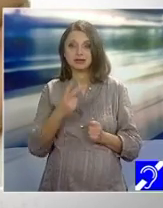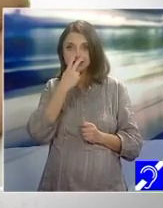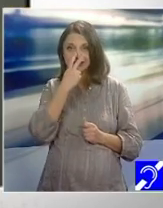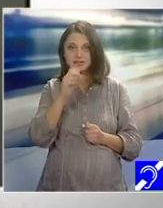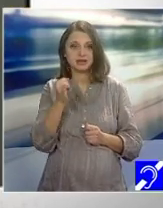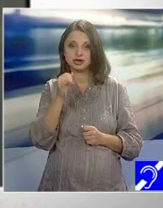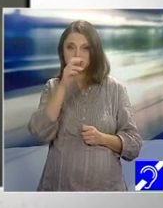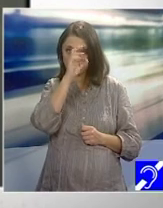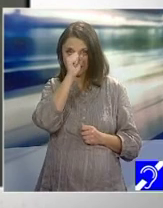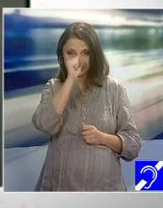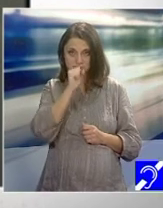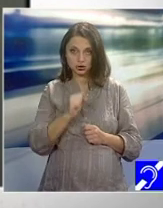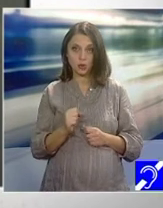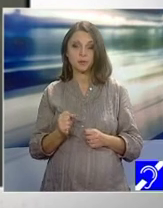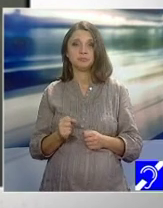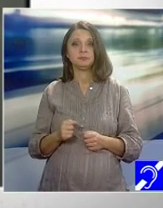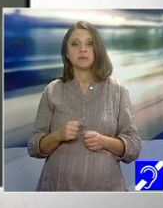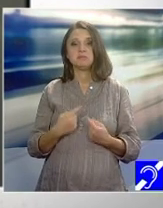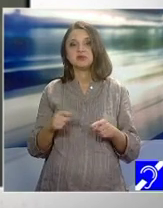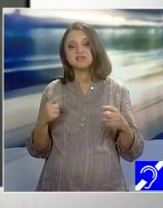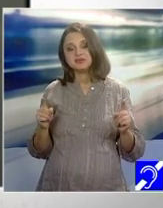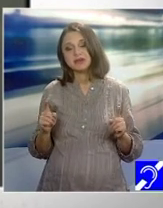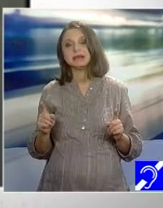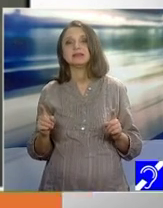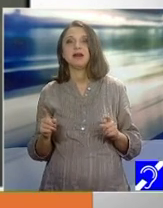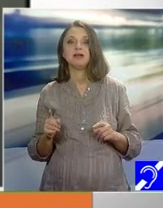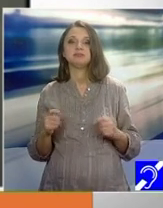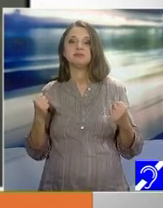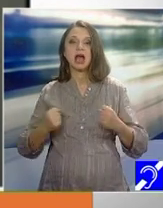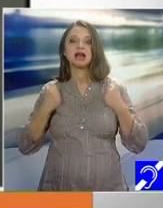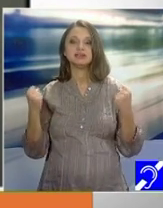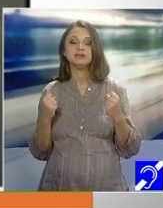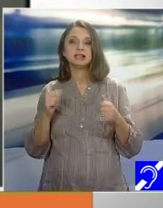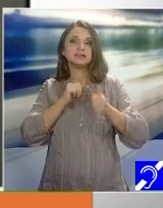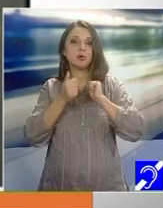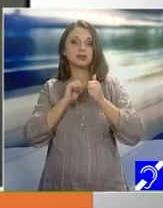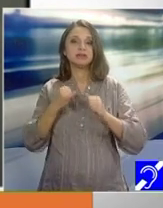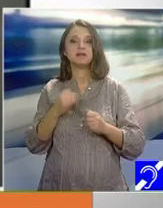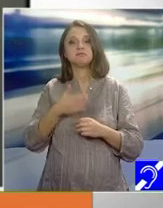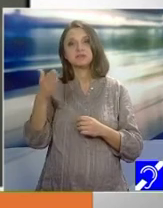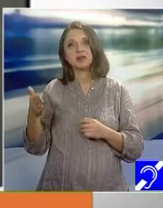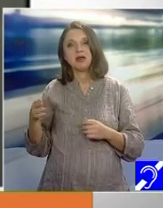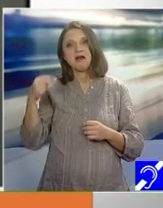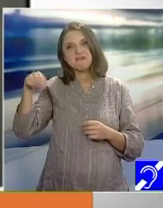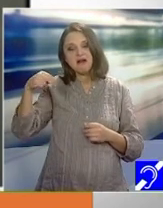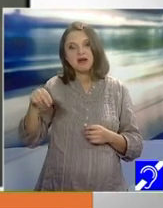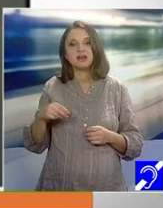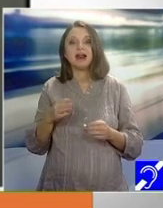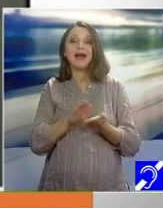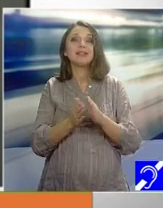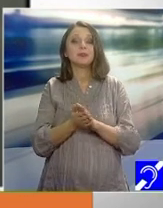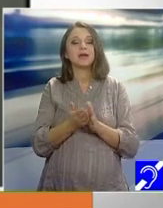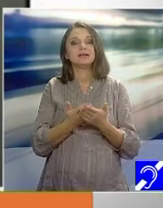nevăzători prin diverse activități sportive și de exterior adaptate cerințelor